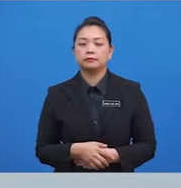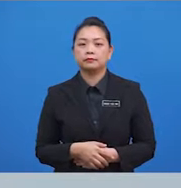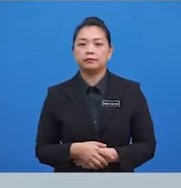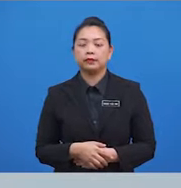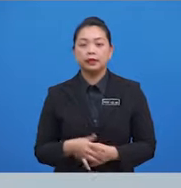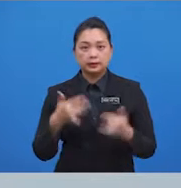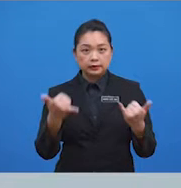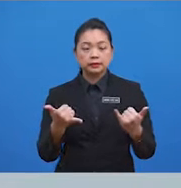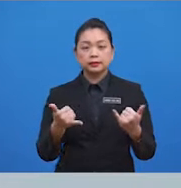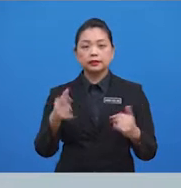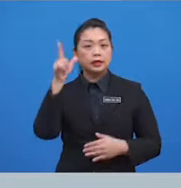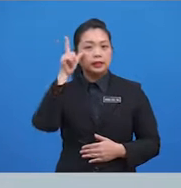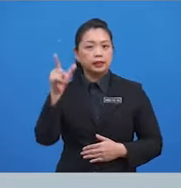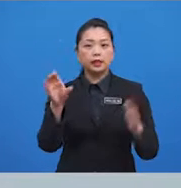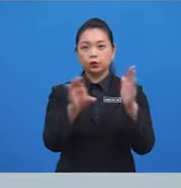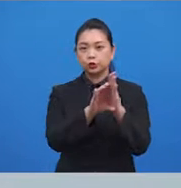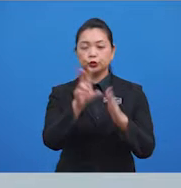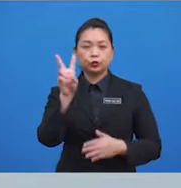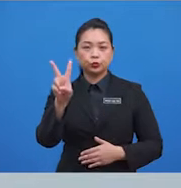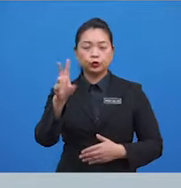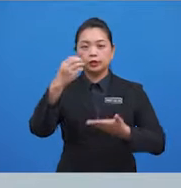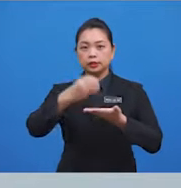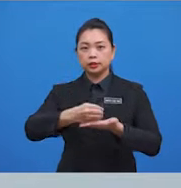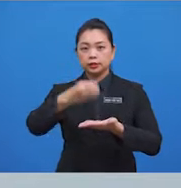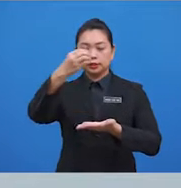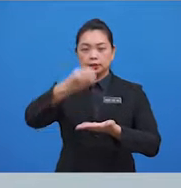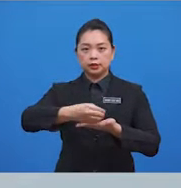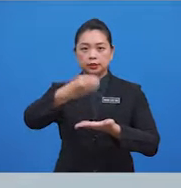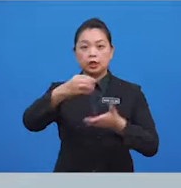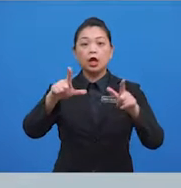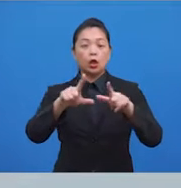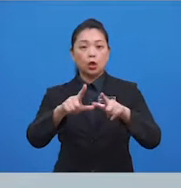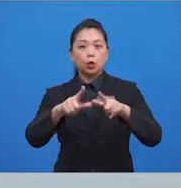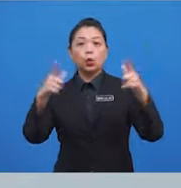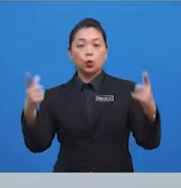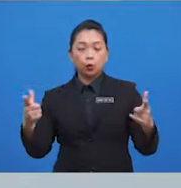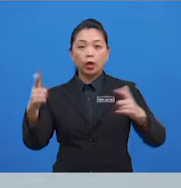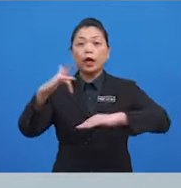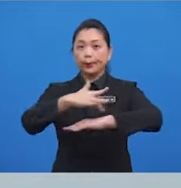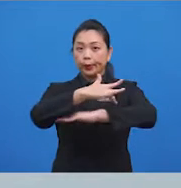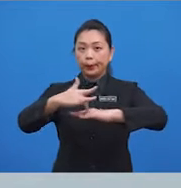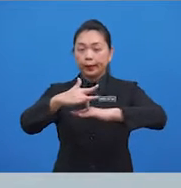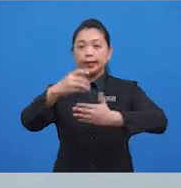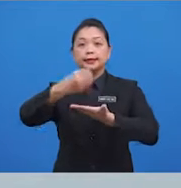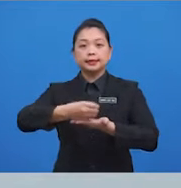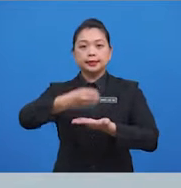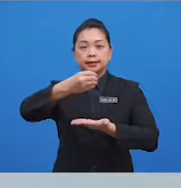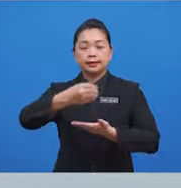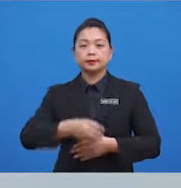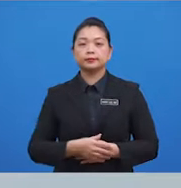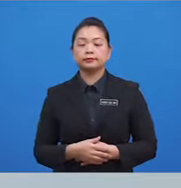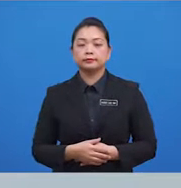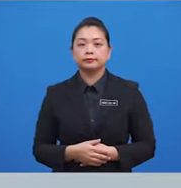silinder. Silinder mempunyai dua permukaan rata berbentuk bulatan dan satu permukaan